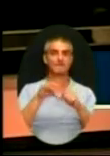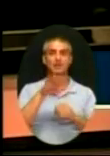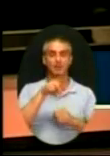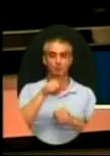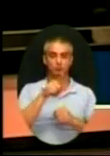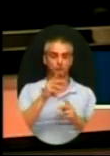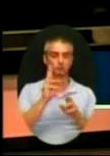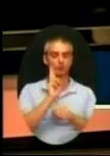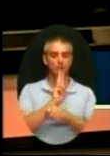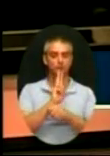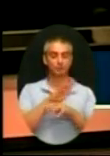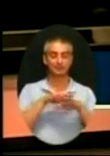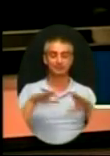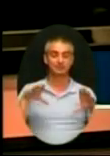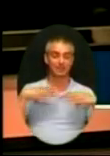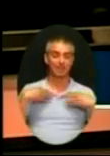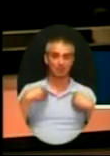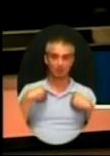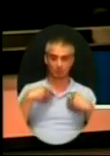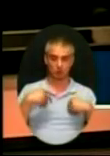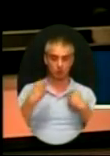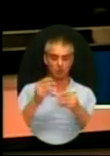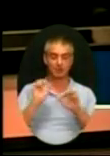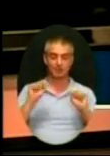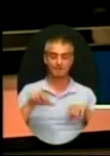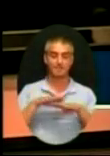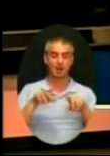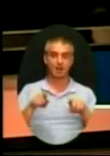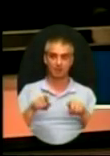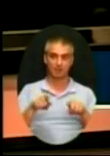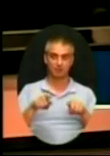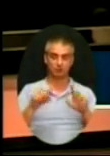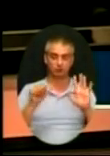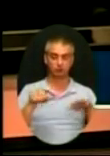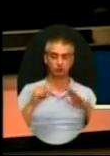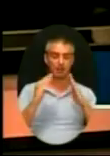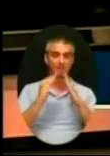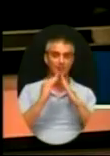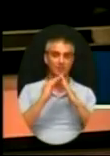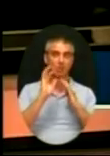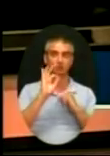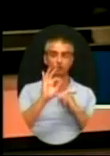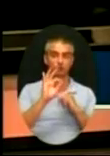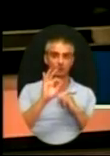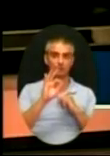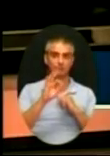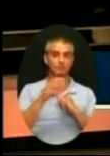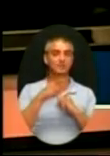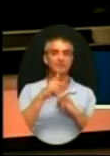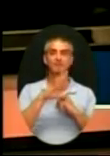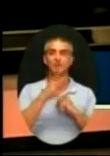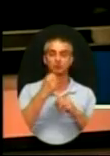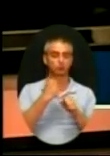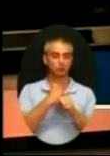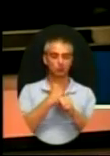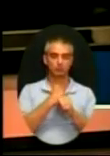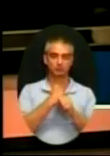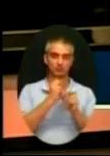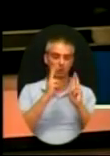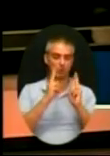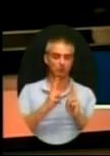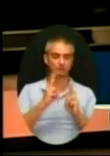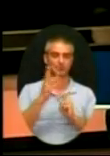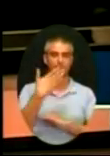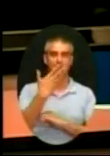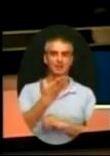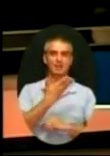המחוזית, שמשמר את שדה דוב, נותן לבעלי הקרקע את ה-6,000 יחידות שלהם, ולמעשה מה שהוא עושה, הוא עוצר את